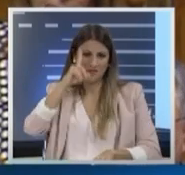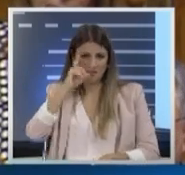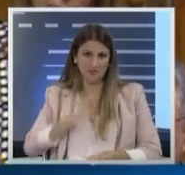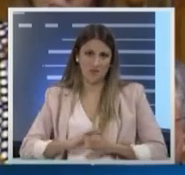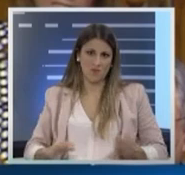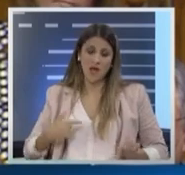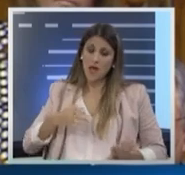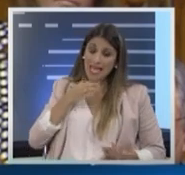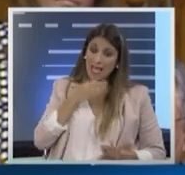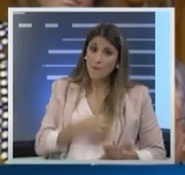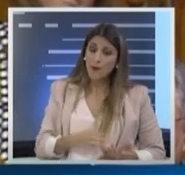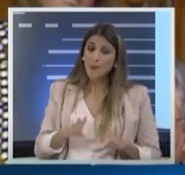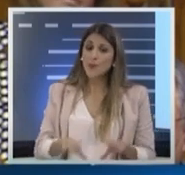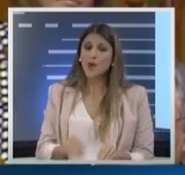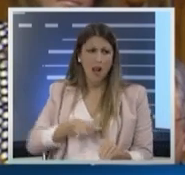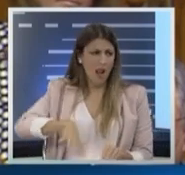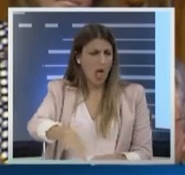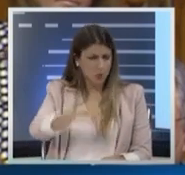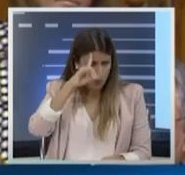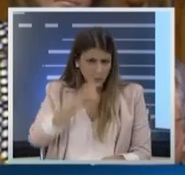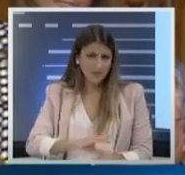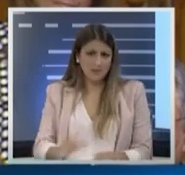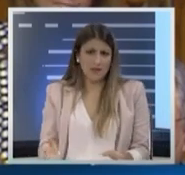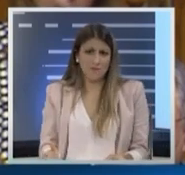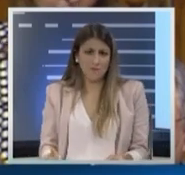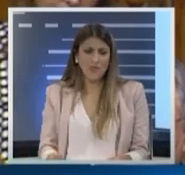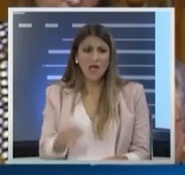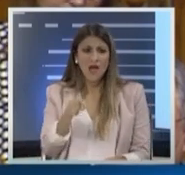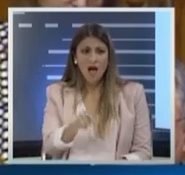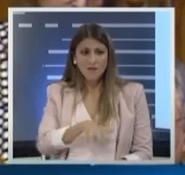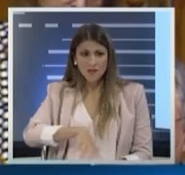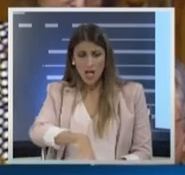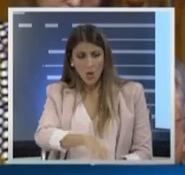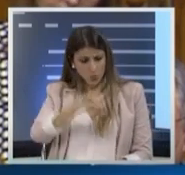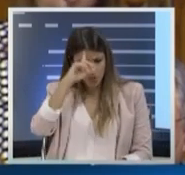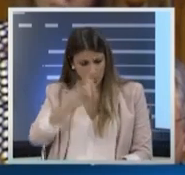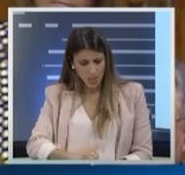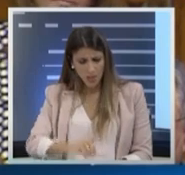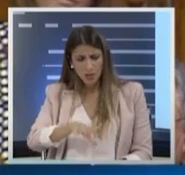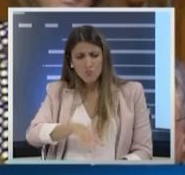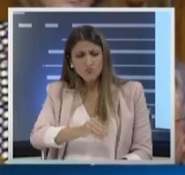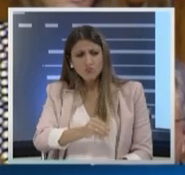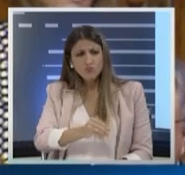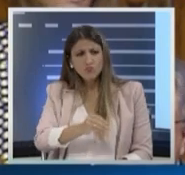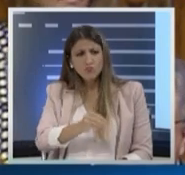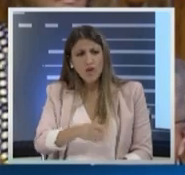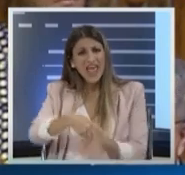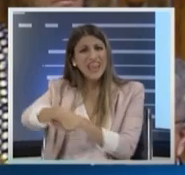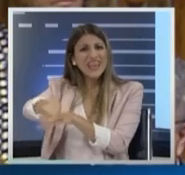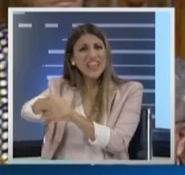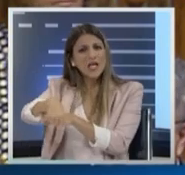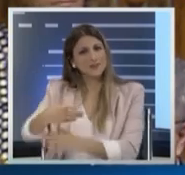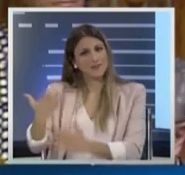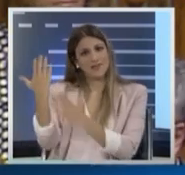τα οποία είναι γνωστά στο ευρύ κοινό και τα οποία ήδη απασχολούν τους δικαστικούς